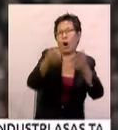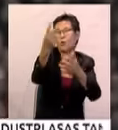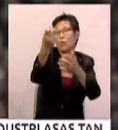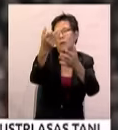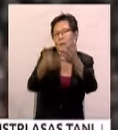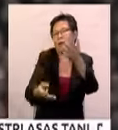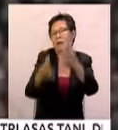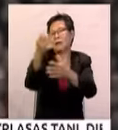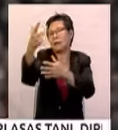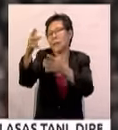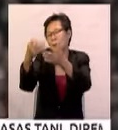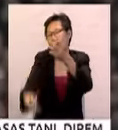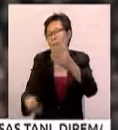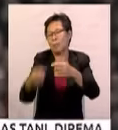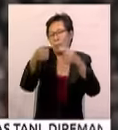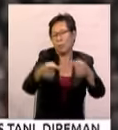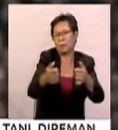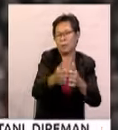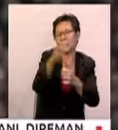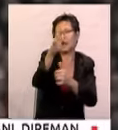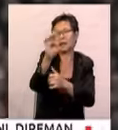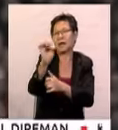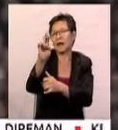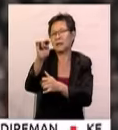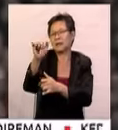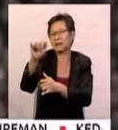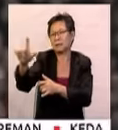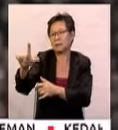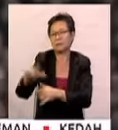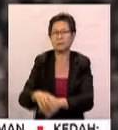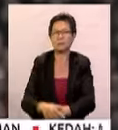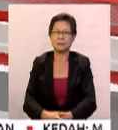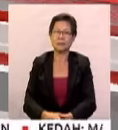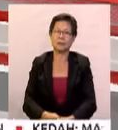dan 13 pertemuan dengan Arsenal.